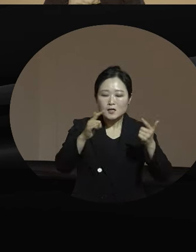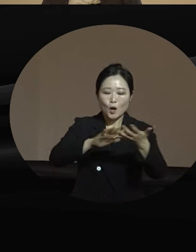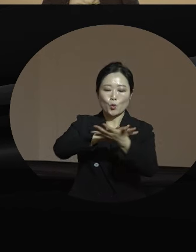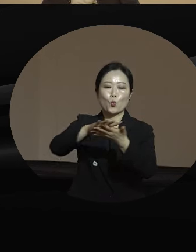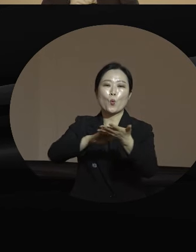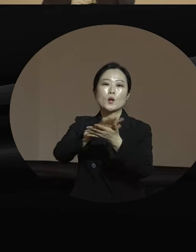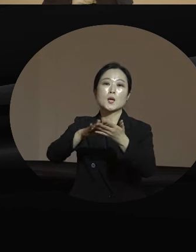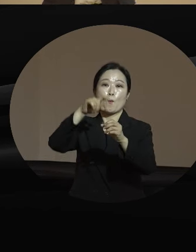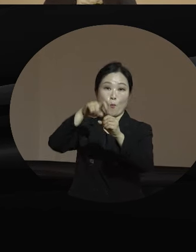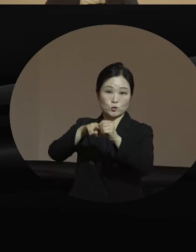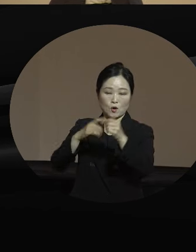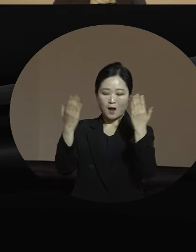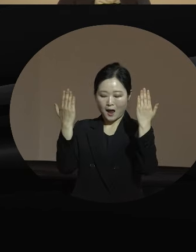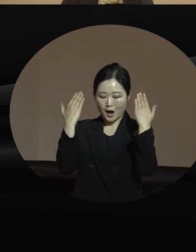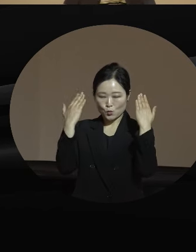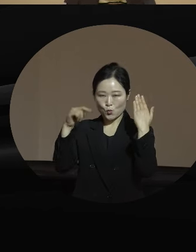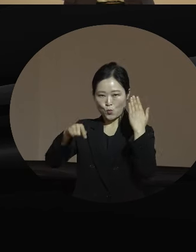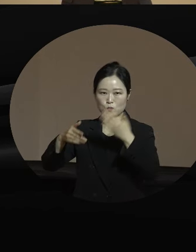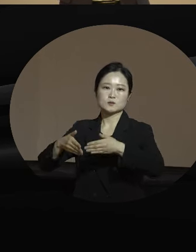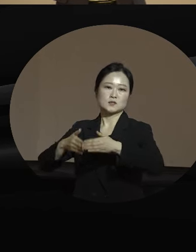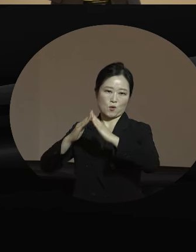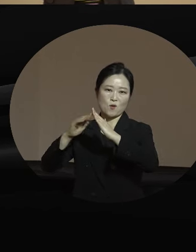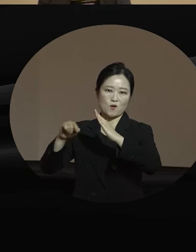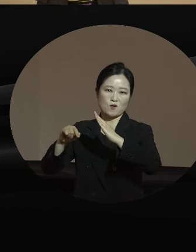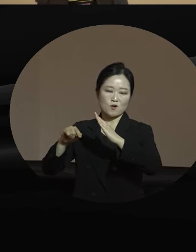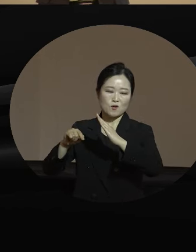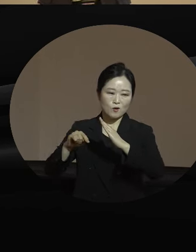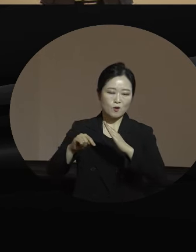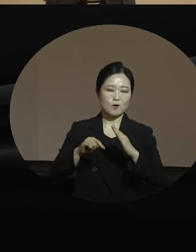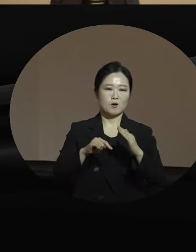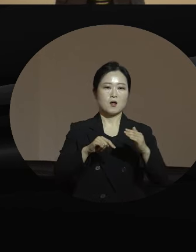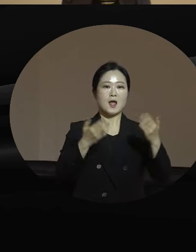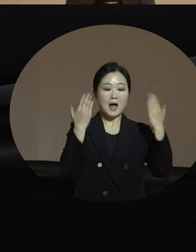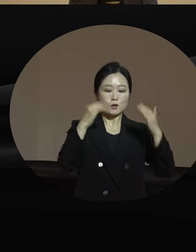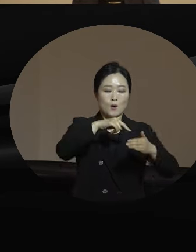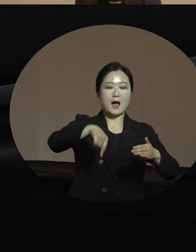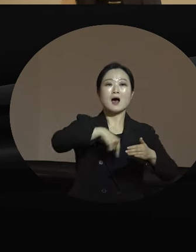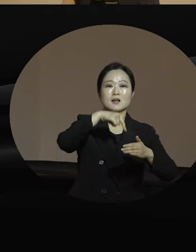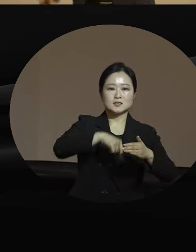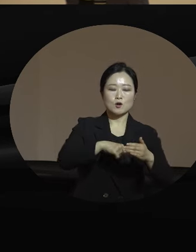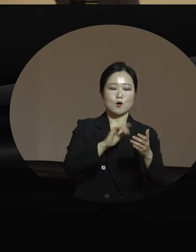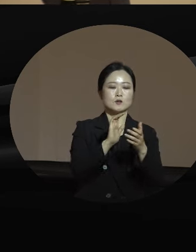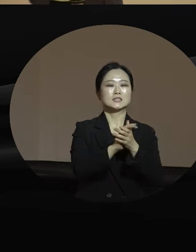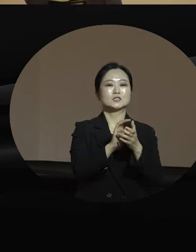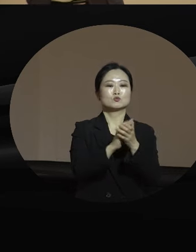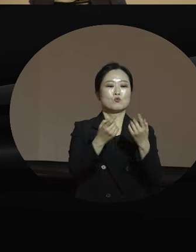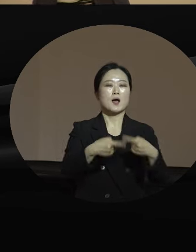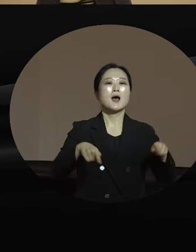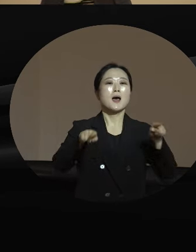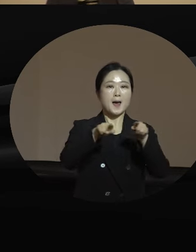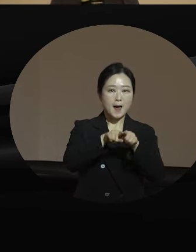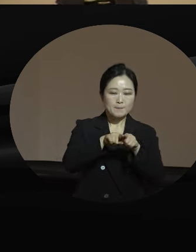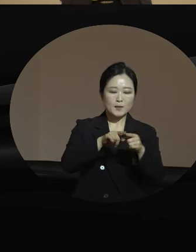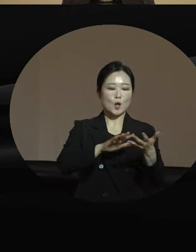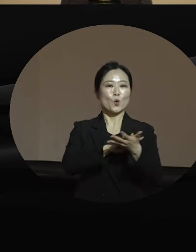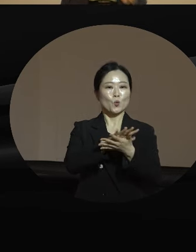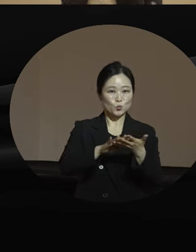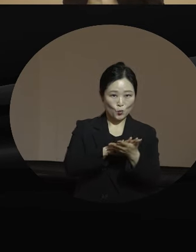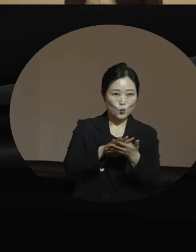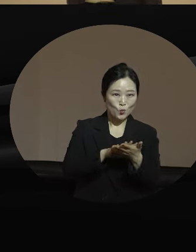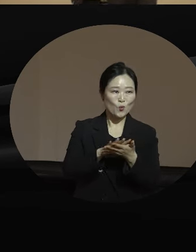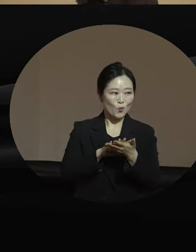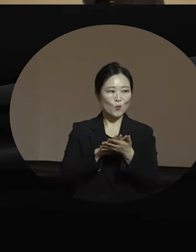써먹고 협동하는 데 활용하기 위해서는 친구가 필요하니까 그런 공간으로 학교를 미래는 설계하지 않을까 싶습니다. 제 강연